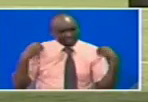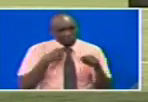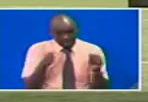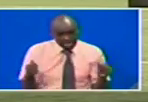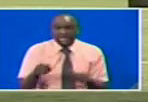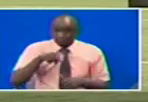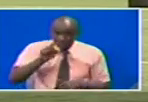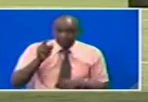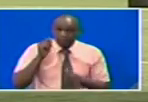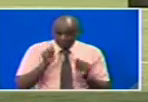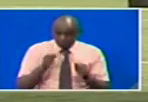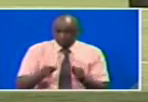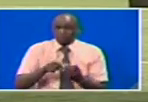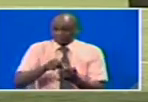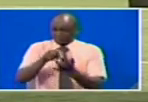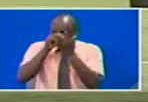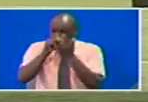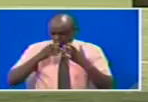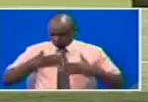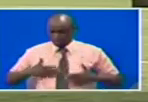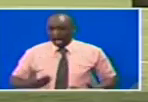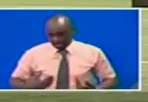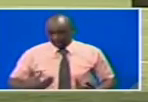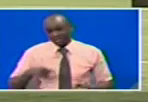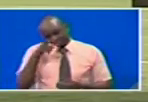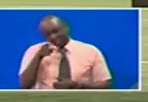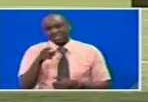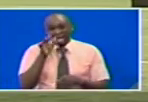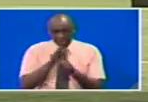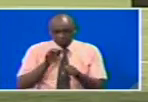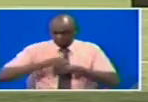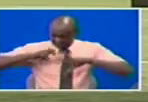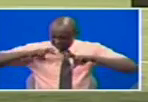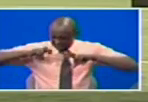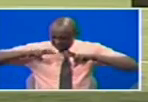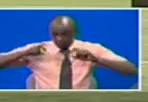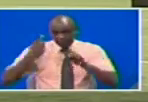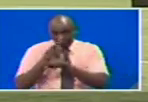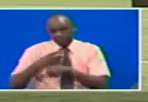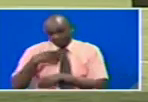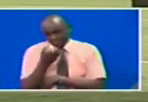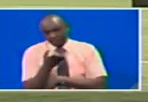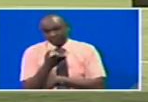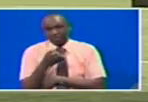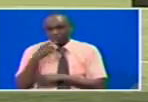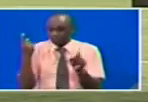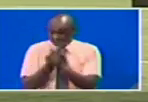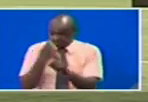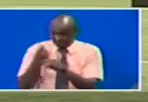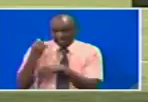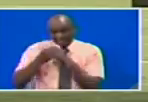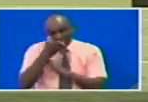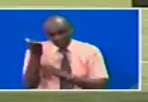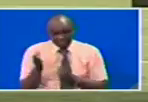he's got some peculiar features. This is after a lot of research we've done with some scientists from Japan, which I was part of the students, a professor